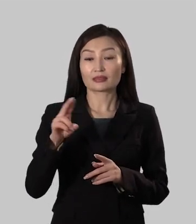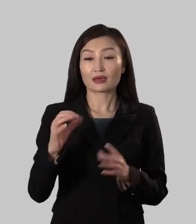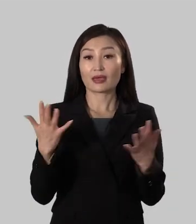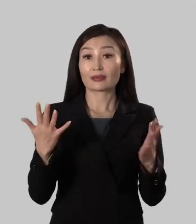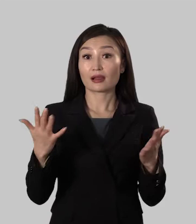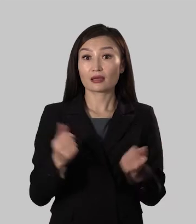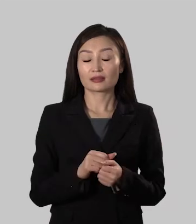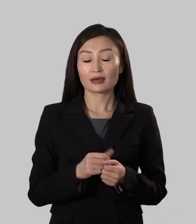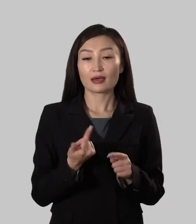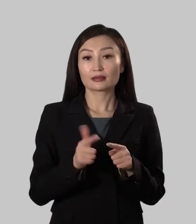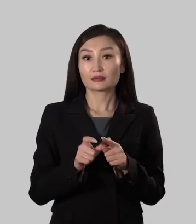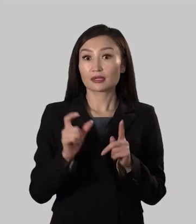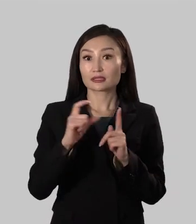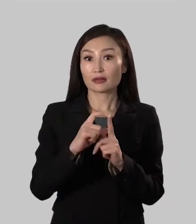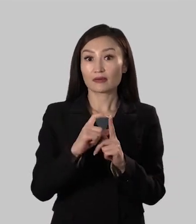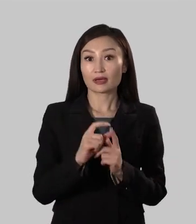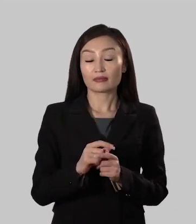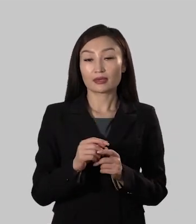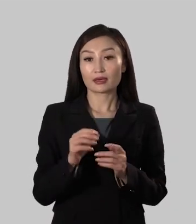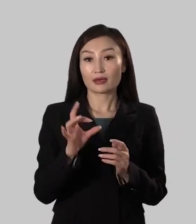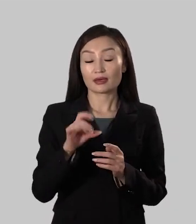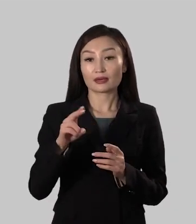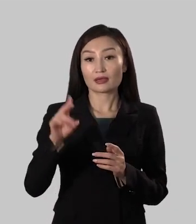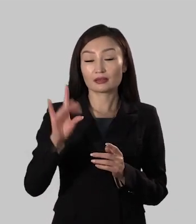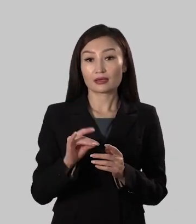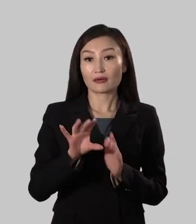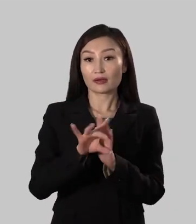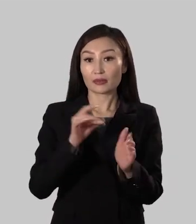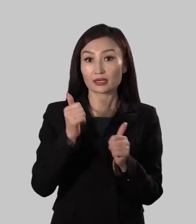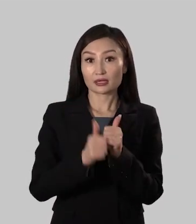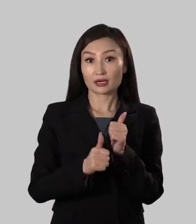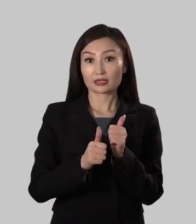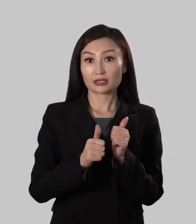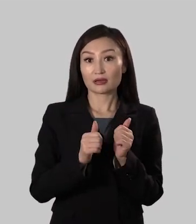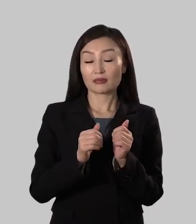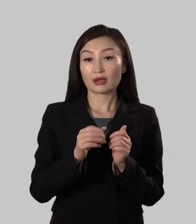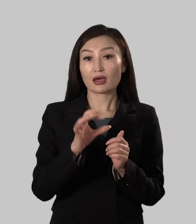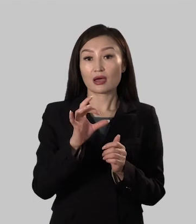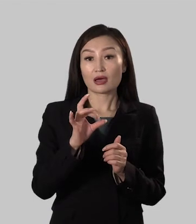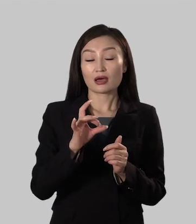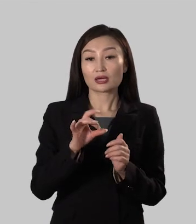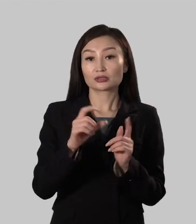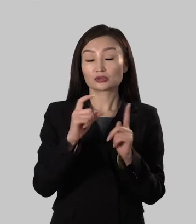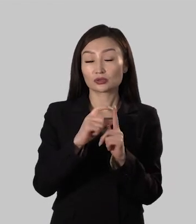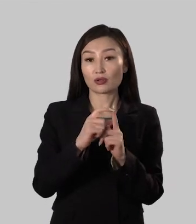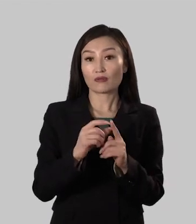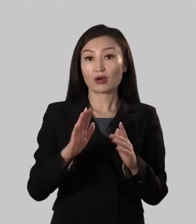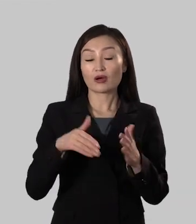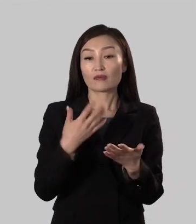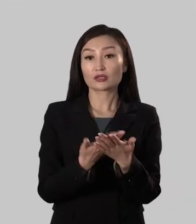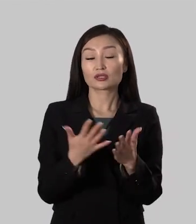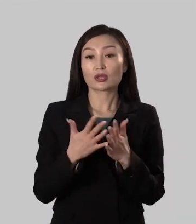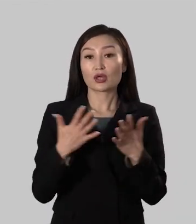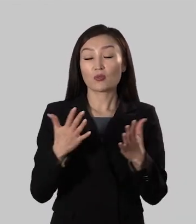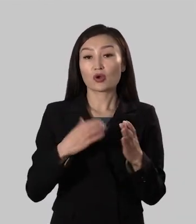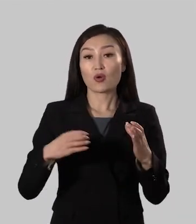Составьте с данными словами синонимические ряды. Выберите в каждом ряду слово, которое выражает наиболее